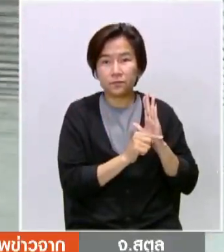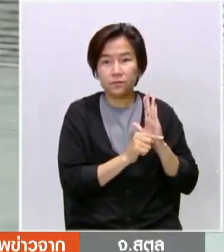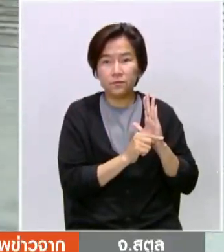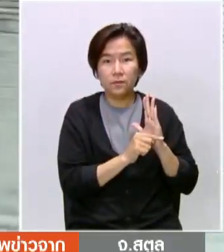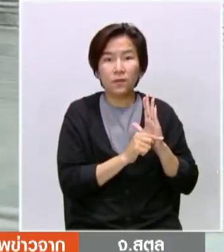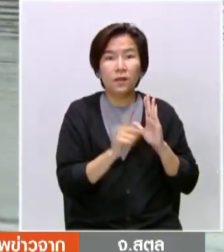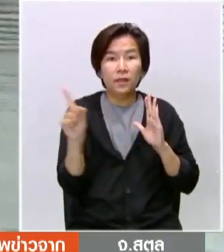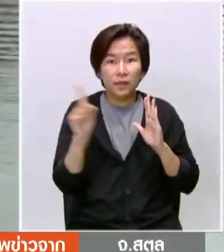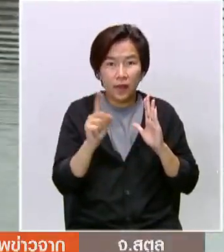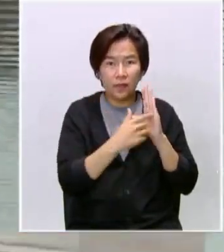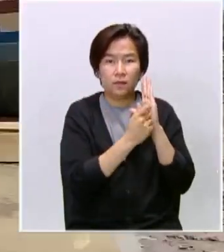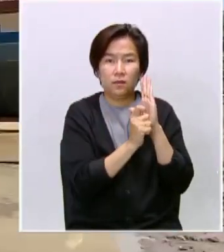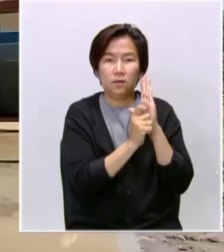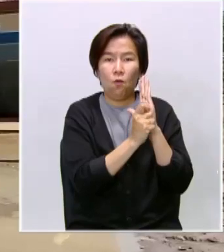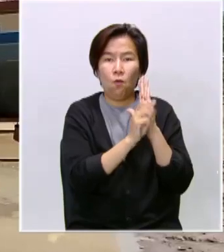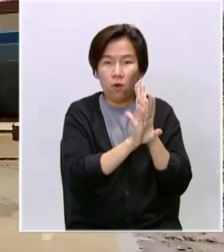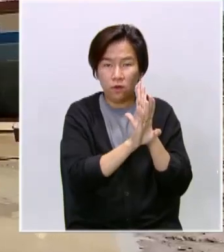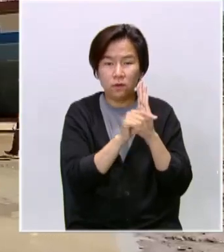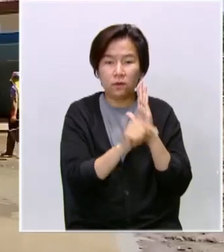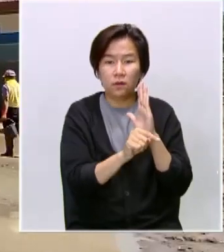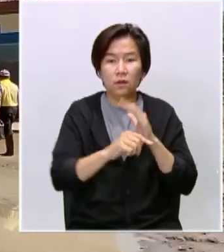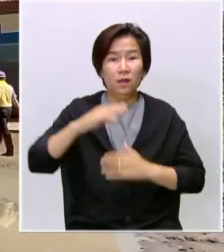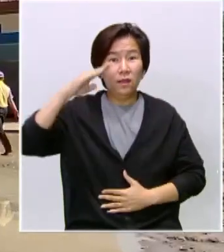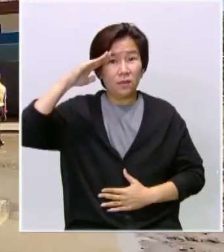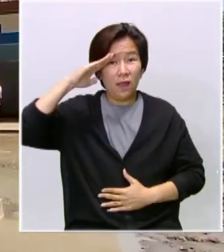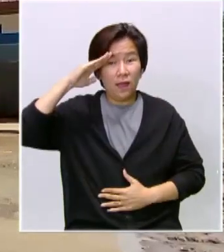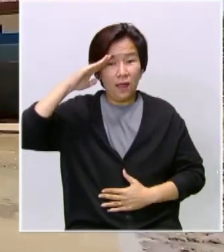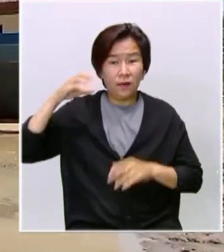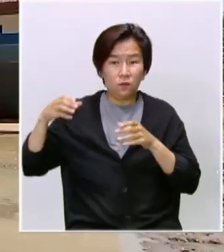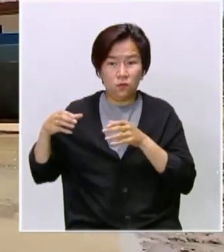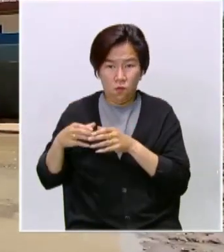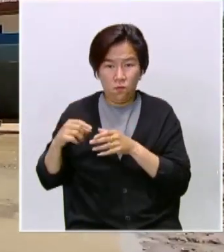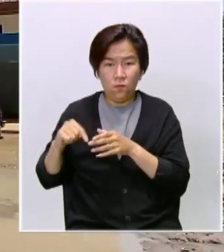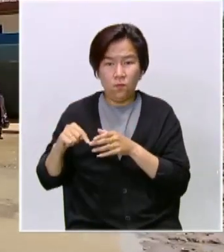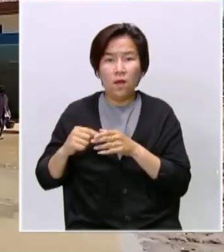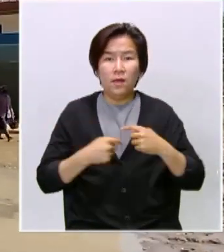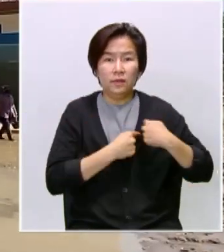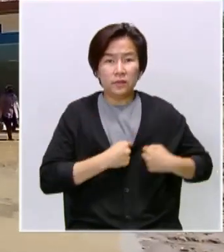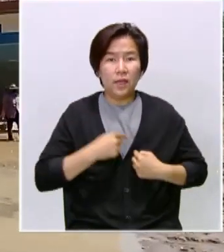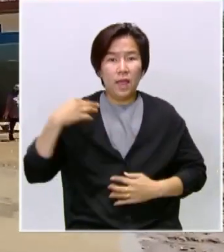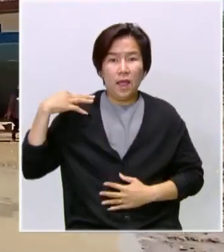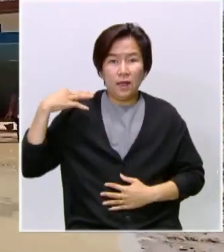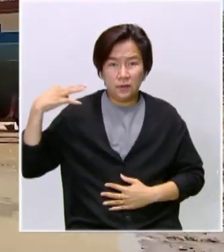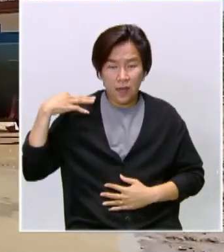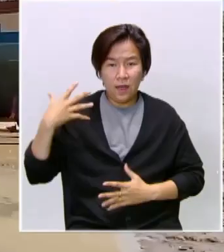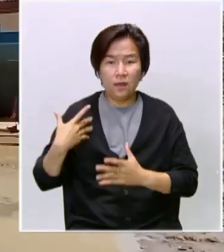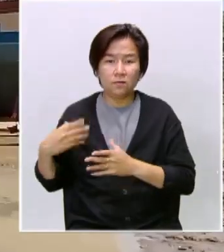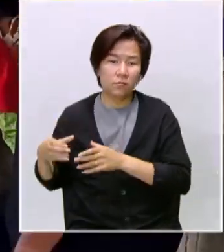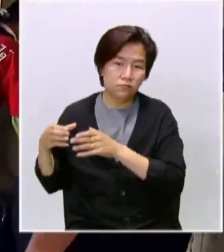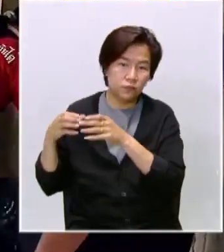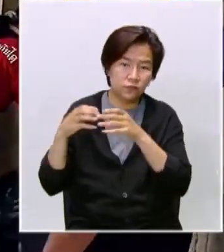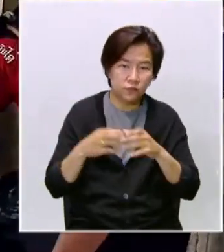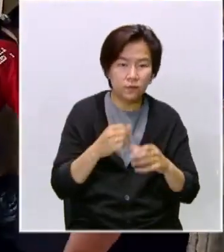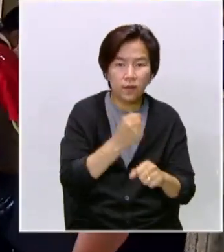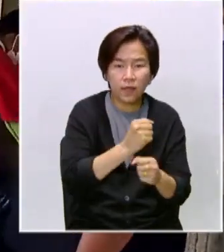หรับพื้นที่จังหวัดอุบลราชธานีวันนี้เนี่ยทหารชุดบรรเทาสาธารณภัยและจิตอาสาได้ร่วมกันเข้าไปทำความสะอ